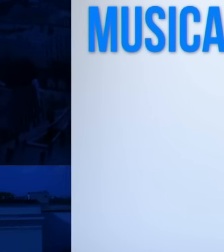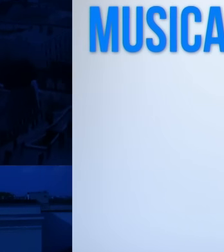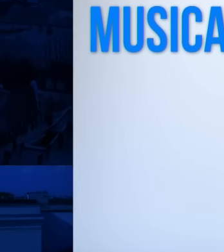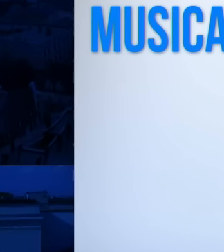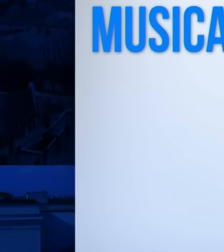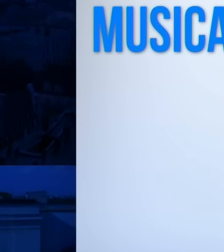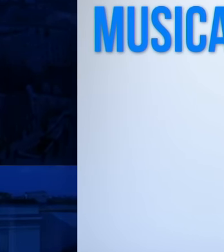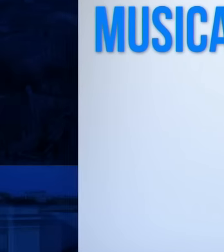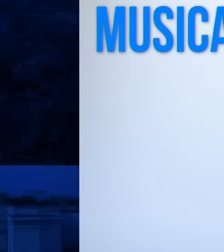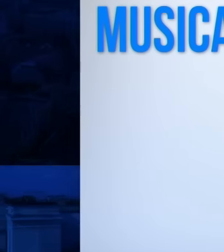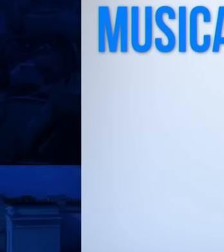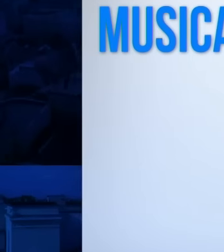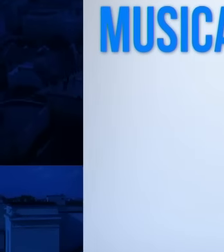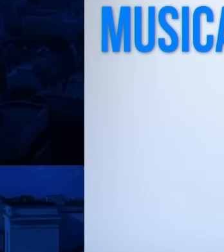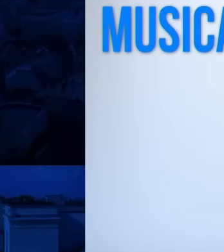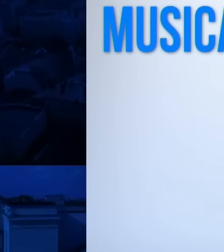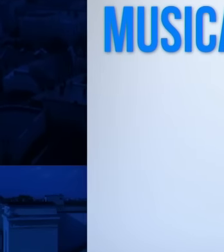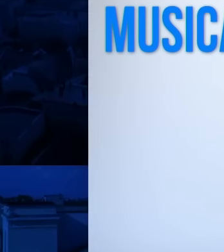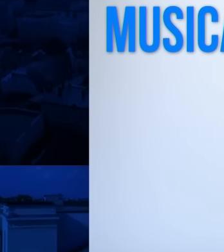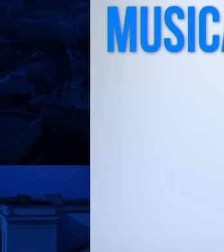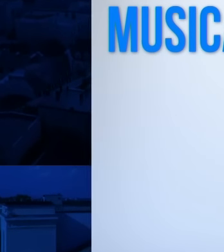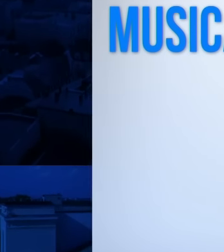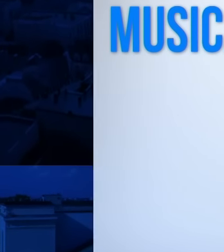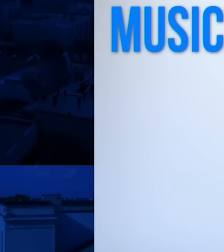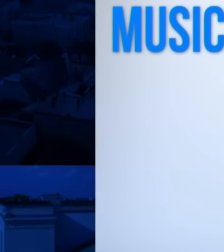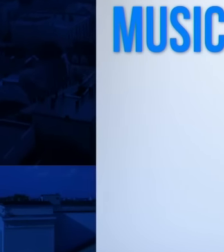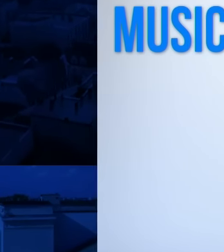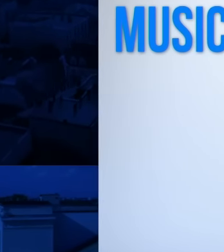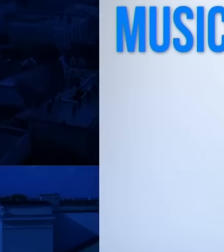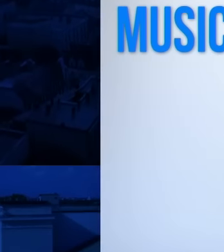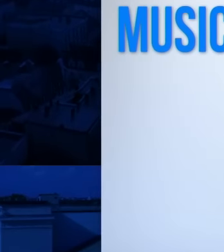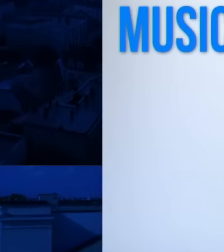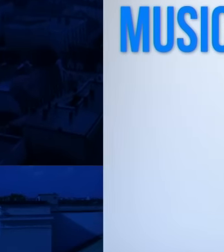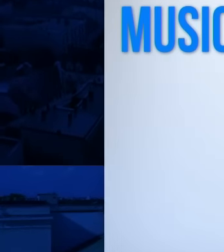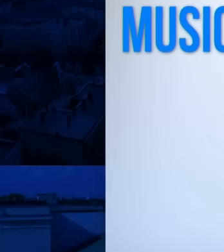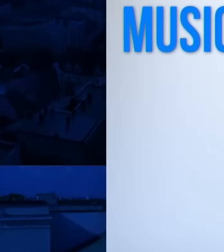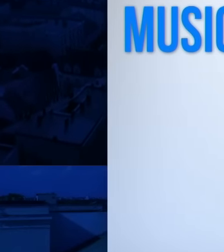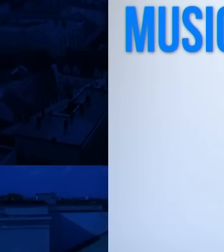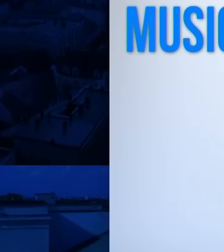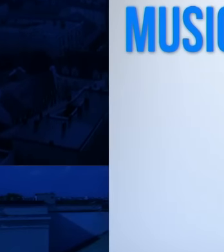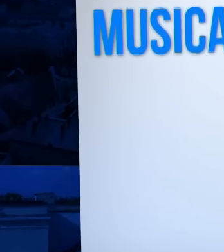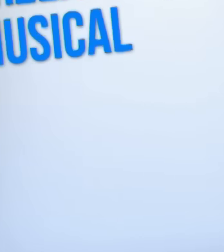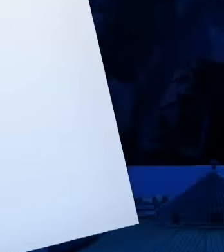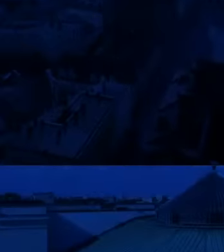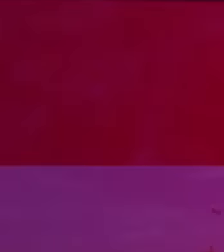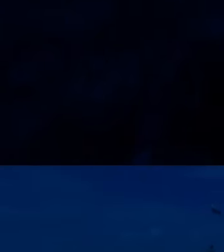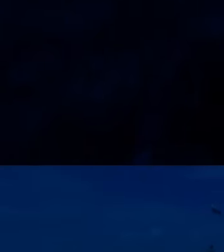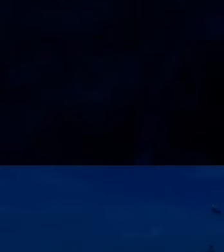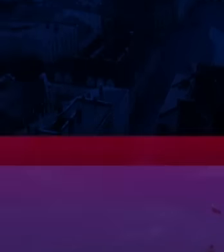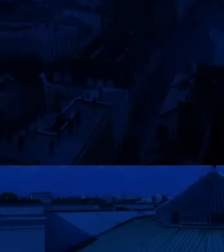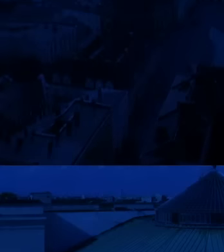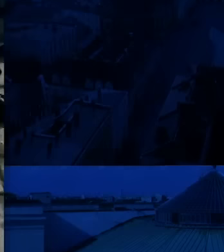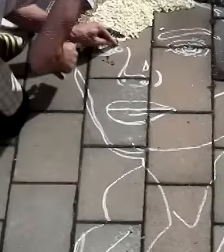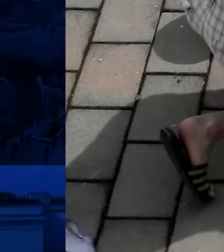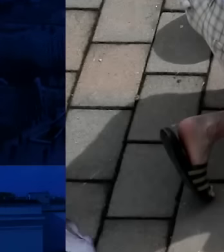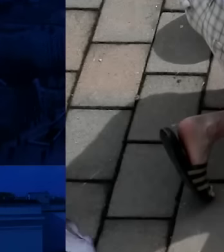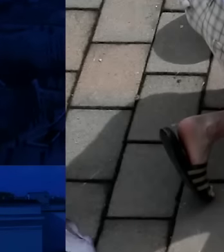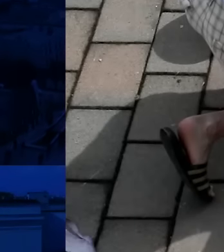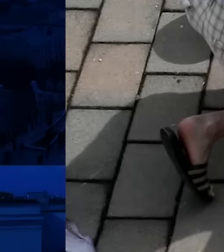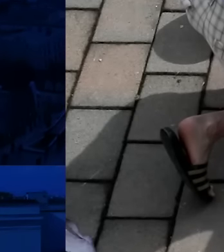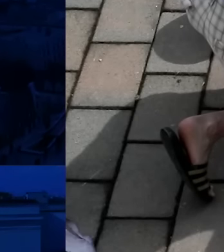rodzinnej tajemnicy. Spektakl trafił na broadwayowskie salony ponad dekadę temu. A jak Teatr Syrena przedstawił tę historię?